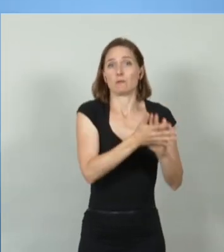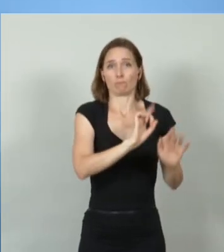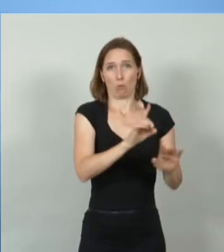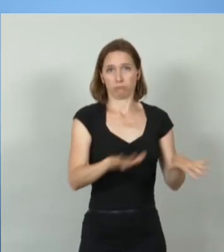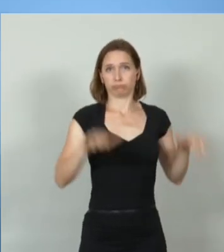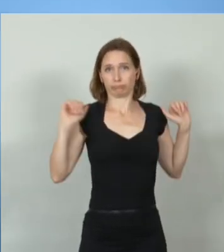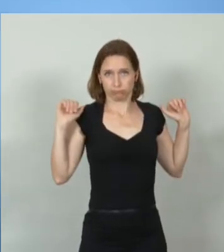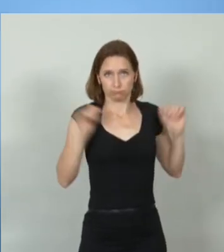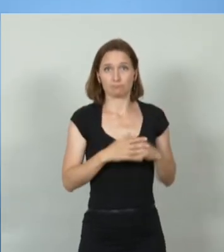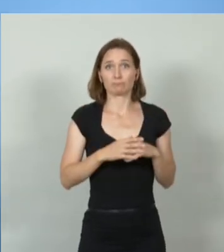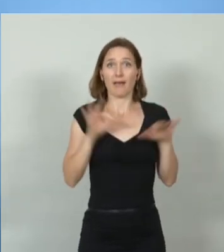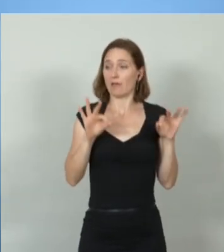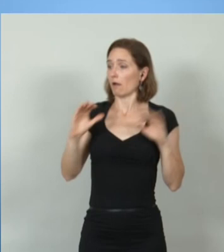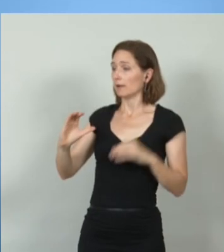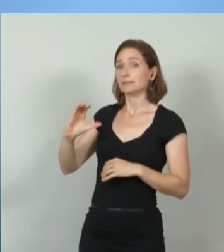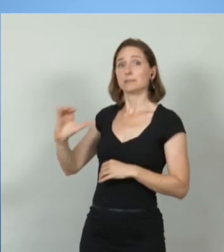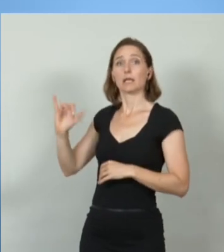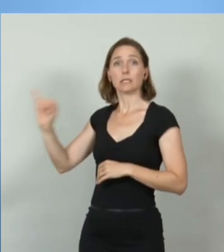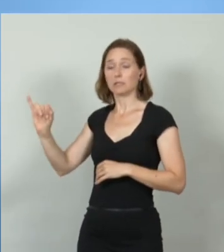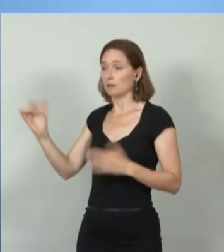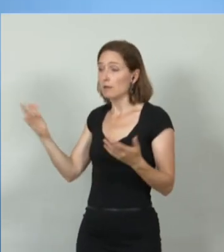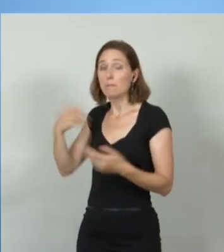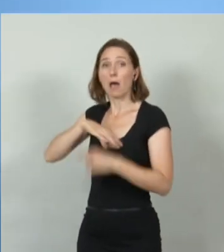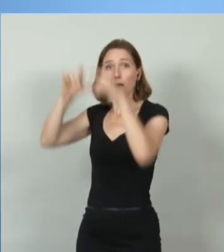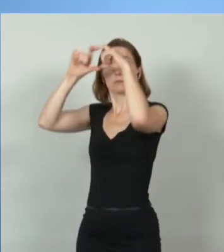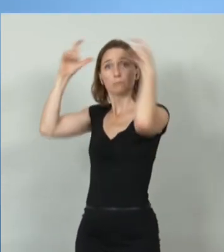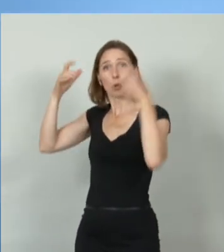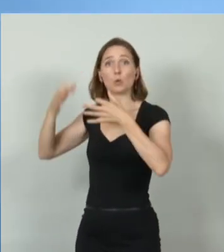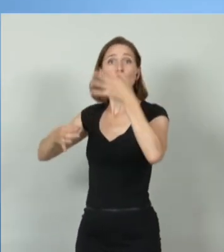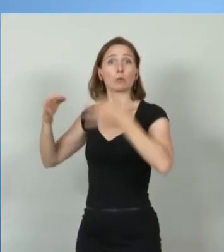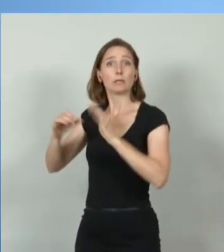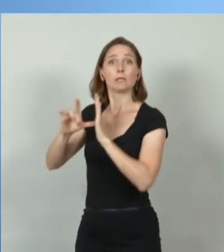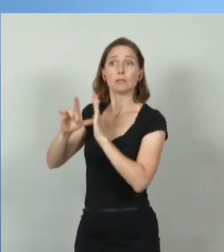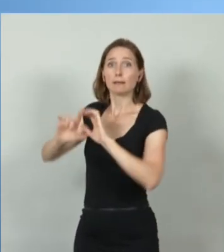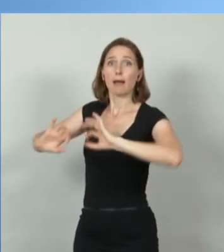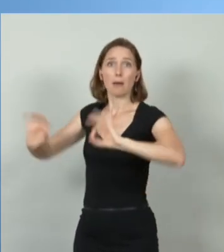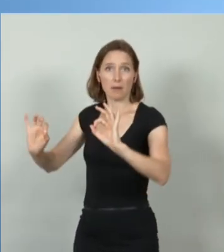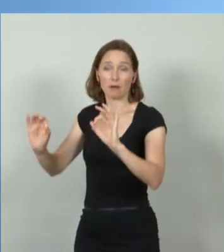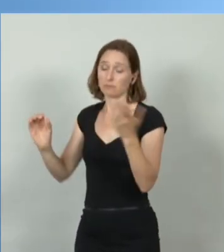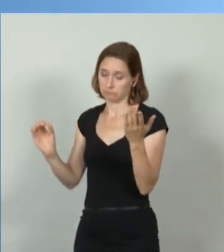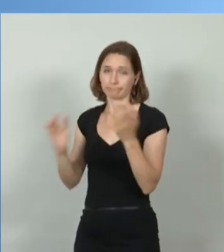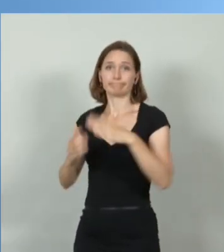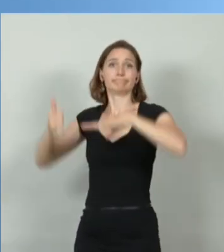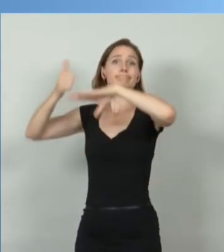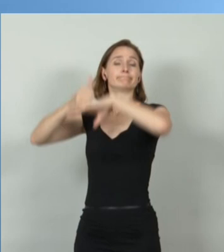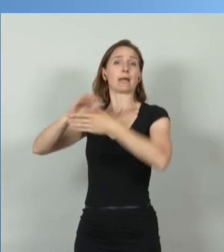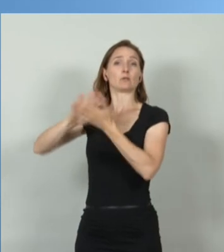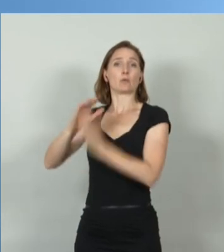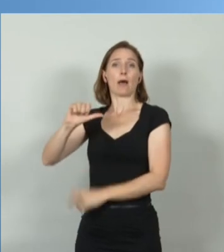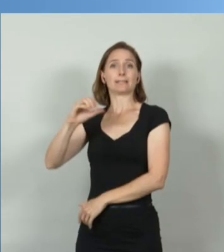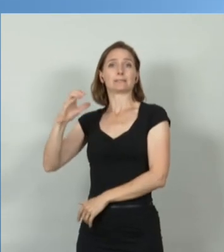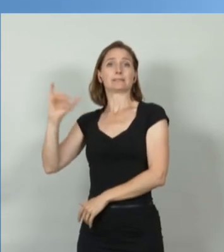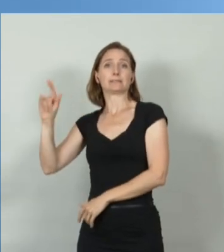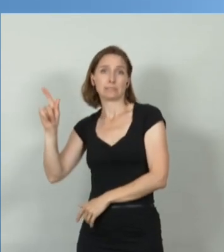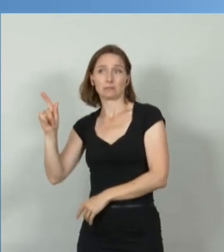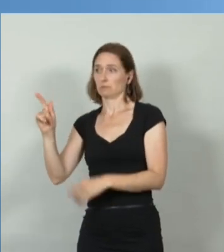n'ayant pas de personnalité juridique c'est la SIG qui est subventionné pour développer les activités portées par les CCI que